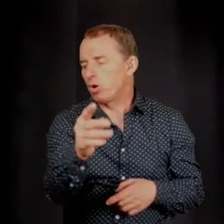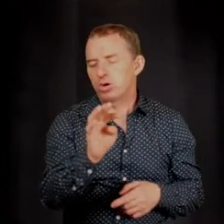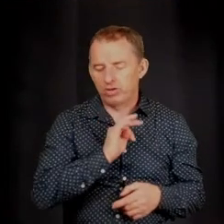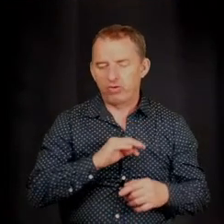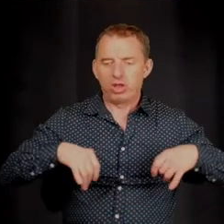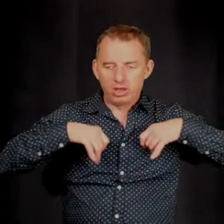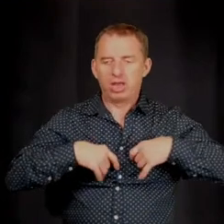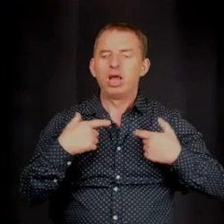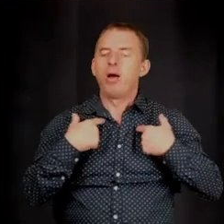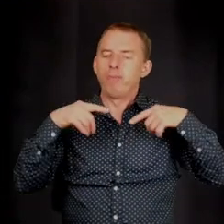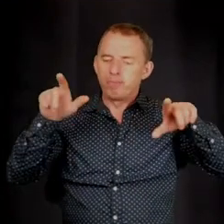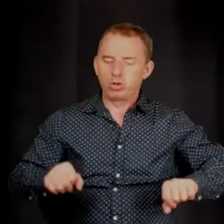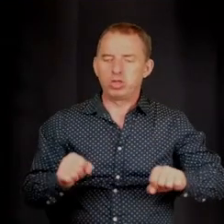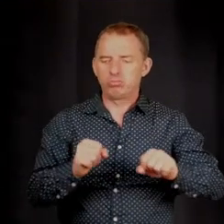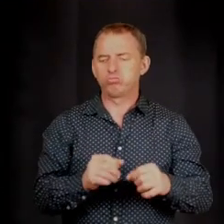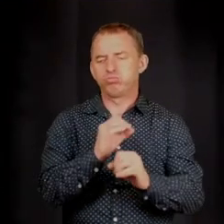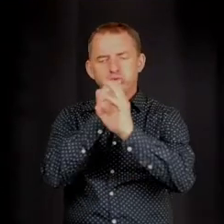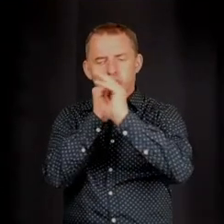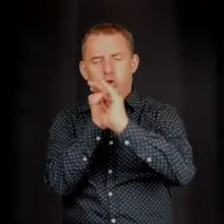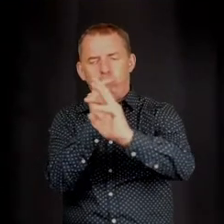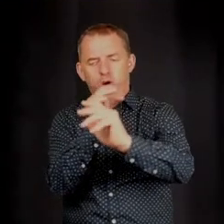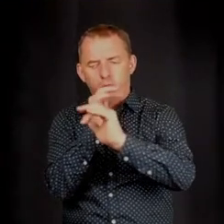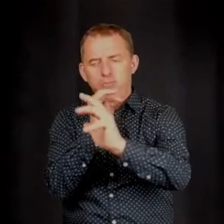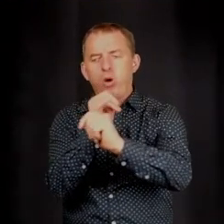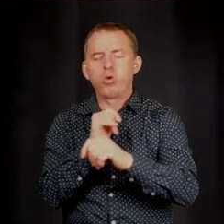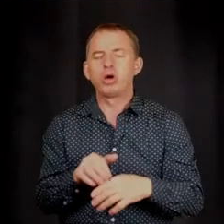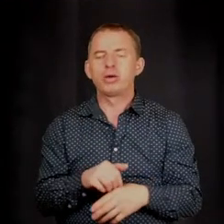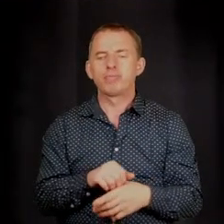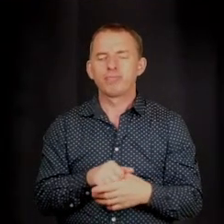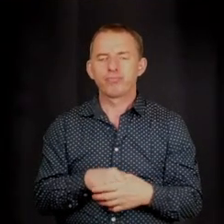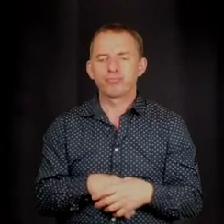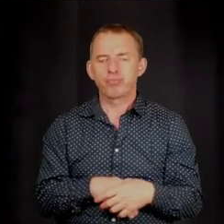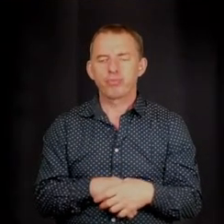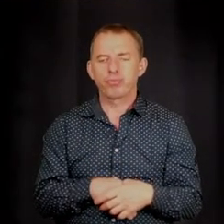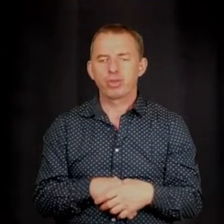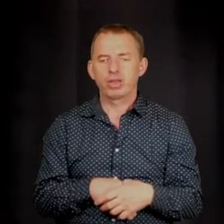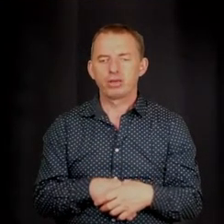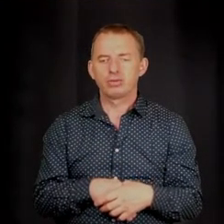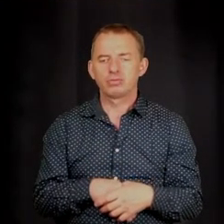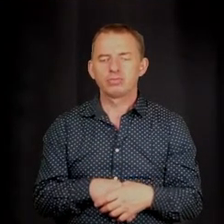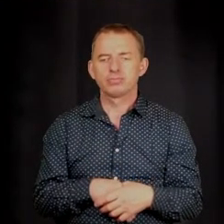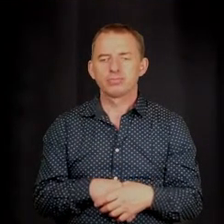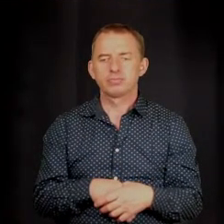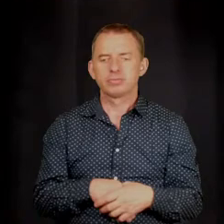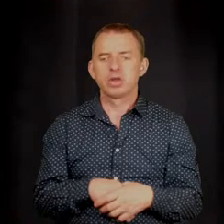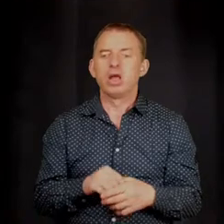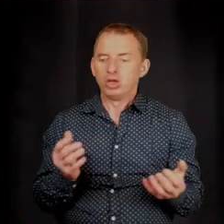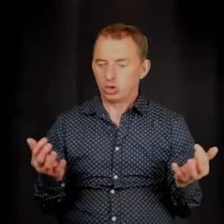z potężną trąbą. He'll gather together his elect from the four ends, from one end of the earth to the other. By